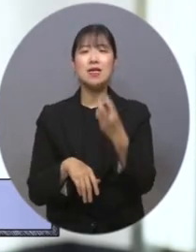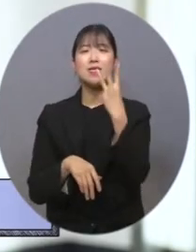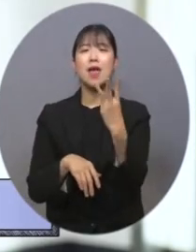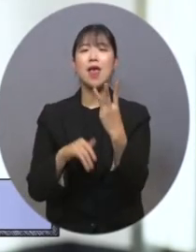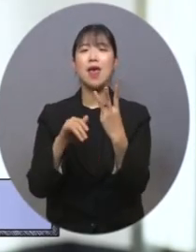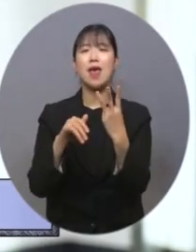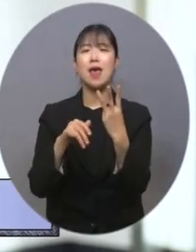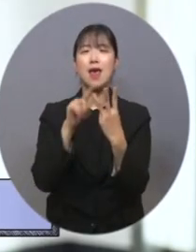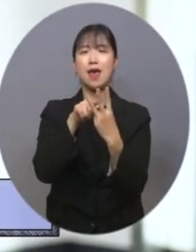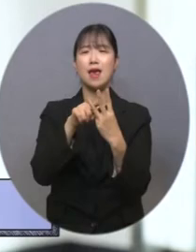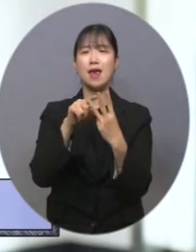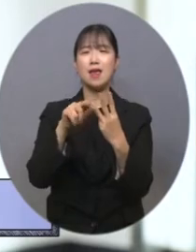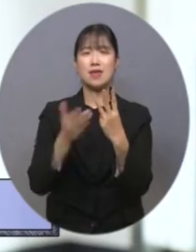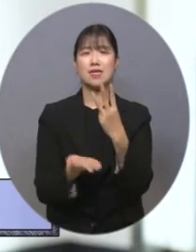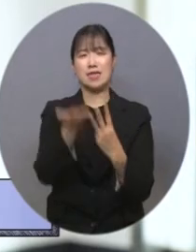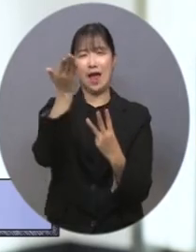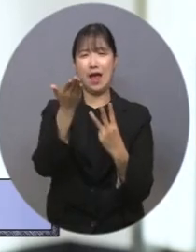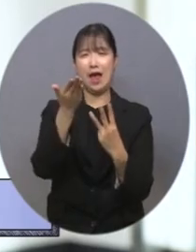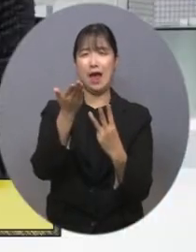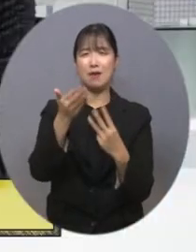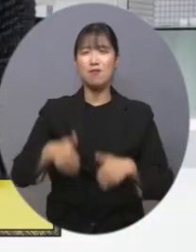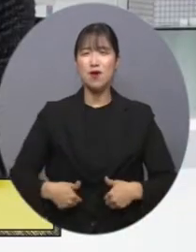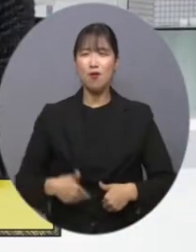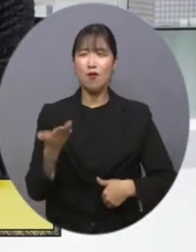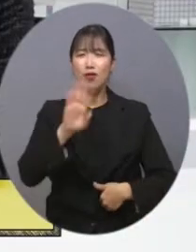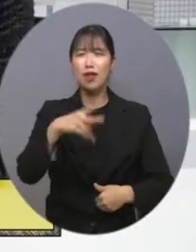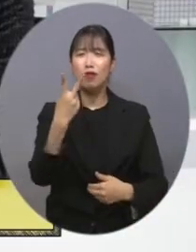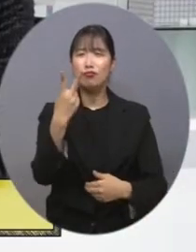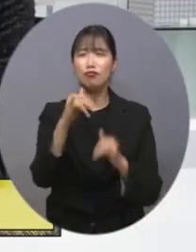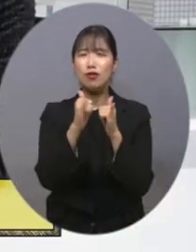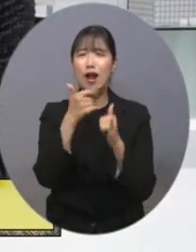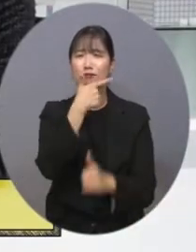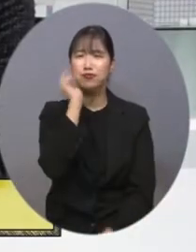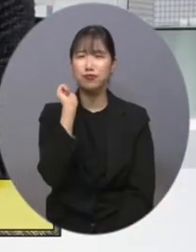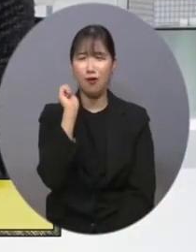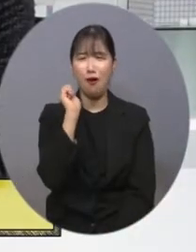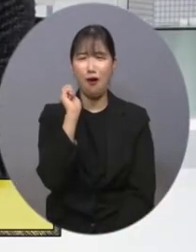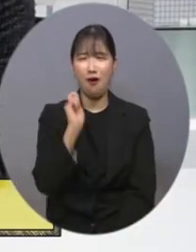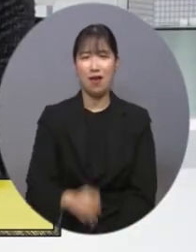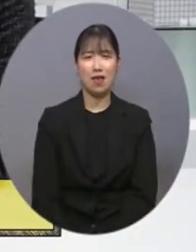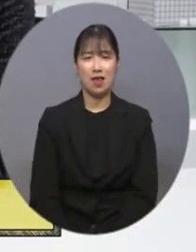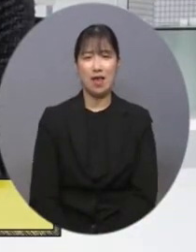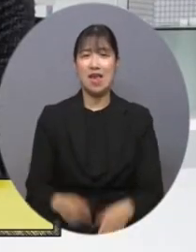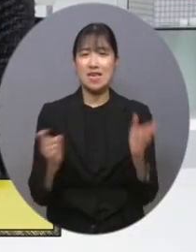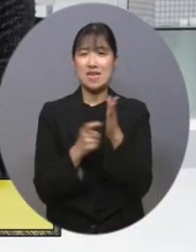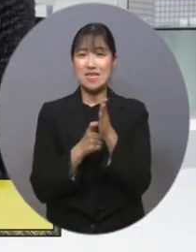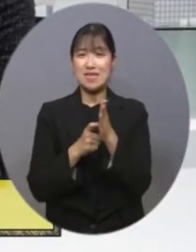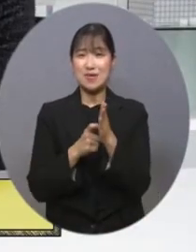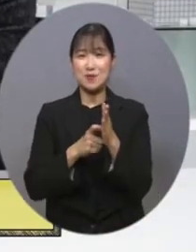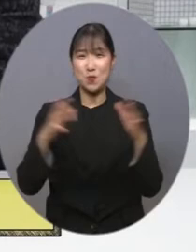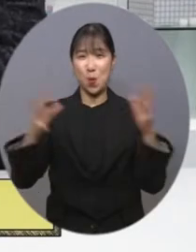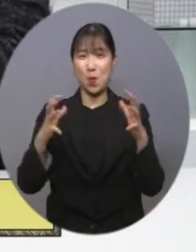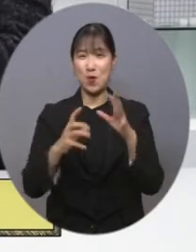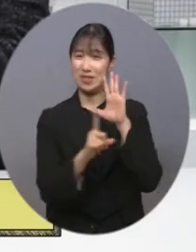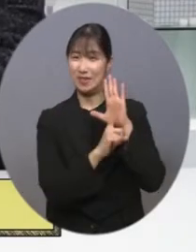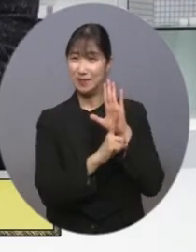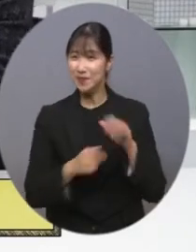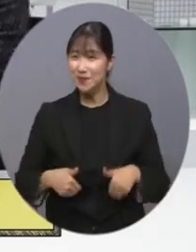채워보자 그랬는데 아직 두 사람이 모자랍니다. 지금 두 분, 긴급 공고 모집을